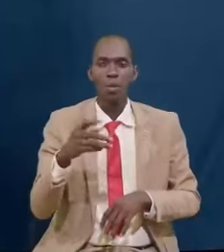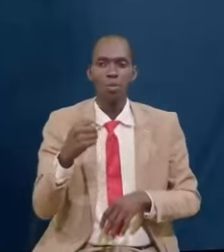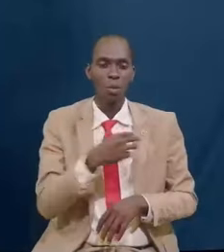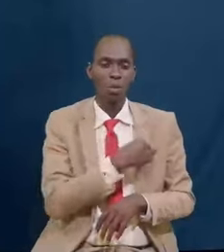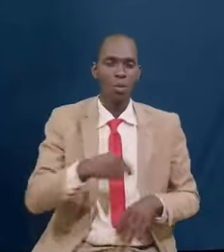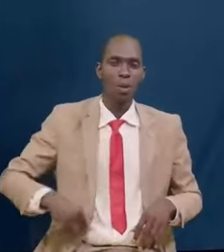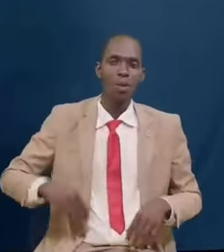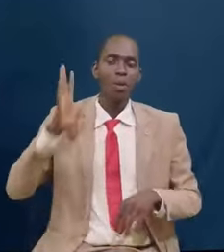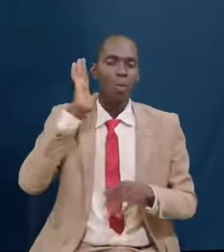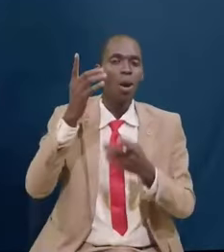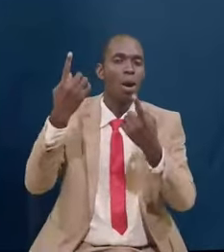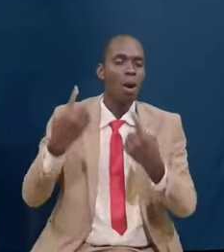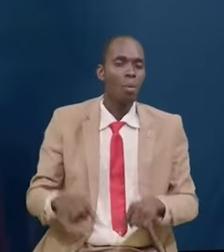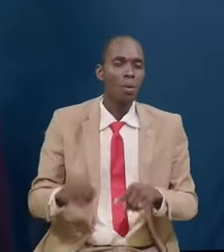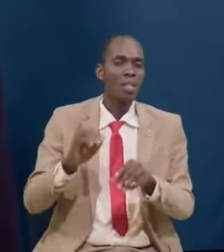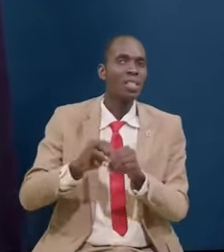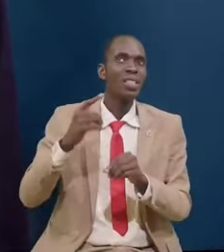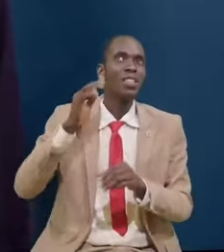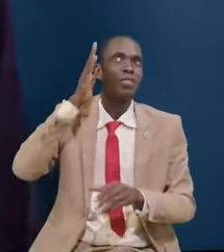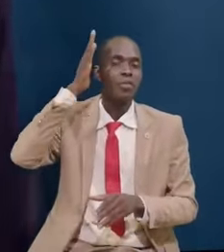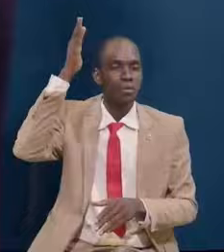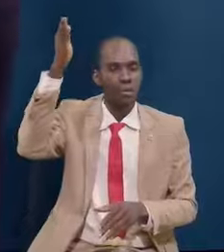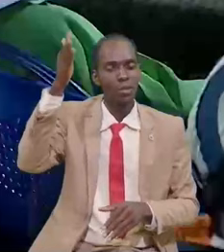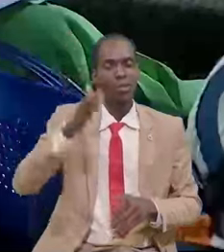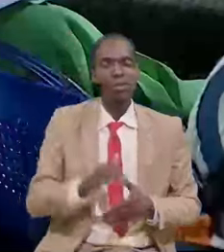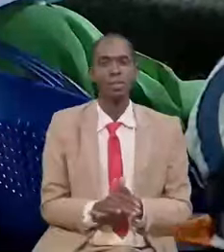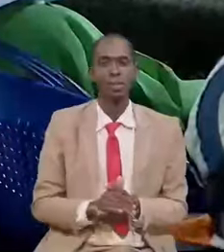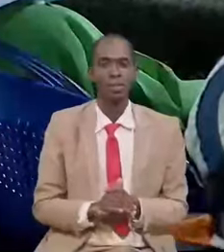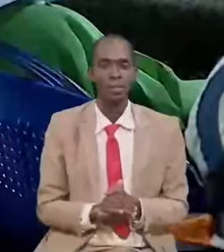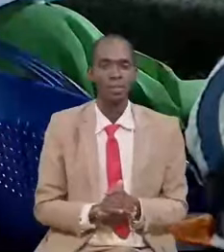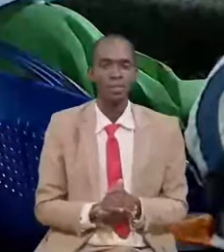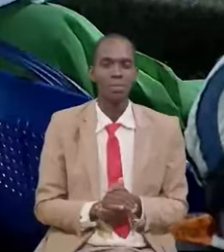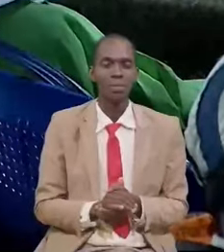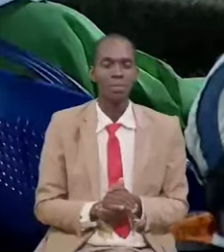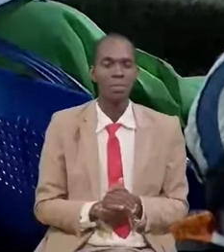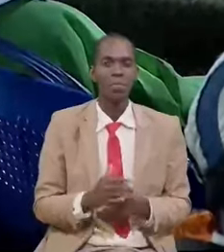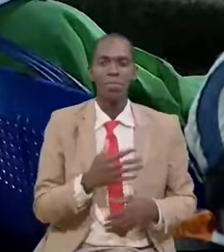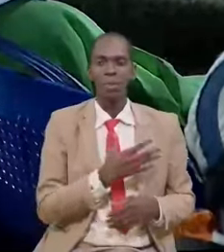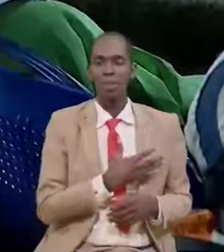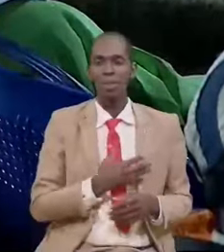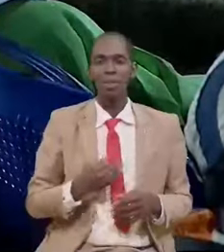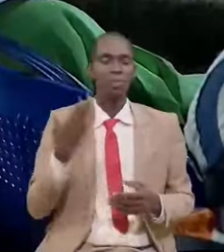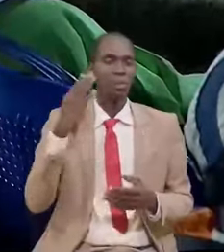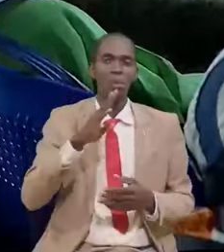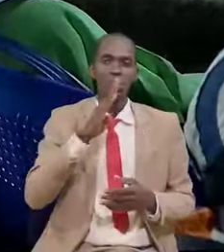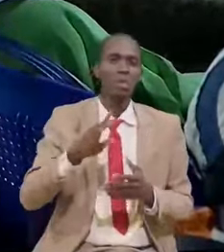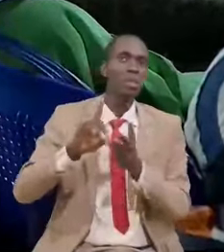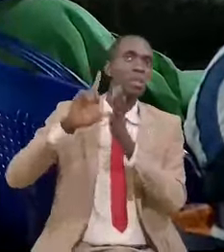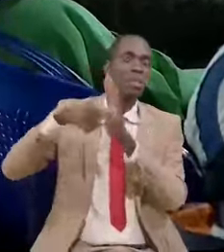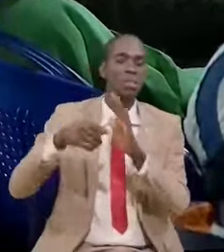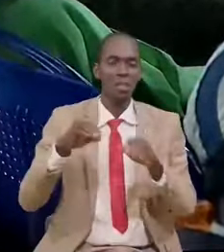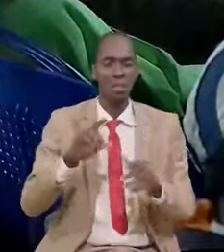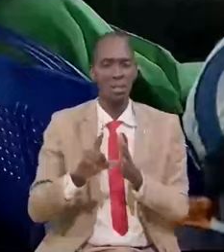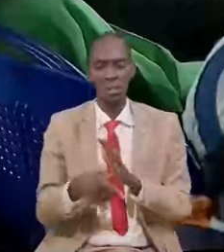Elle espérait que la bénédiction du Messie vienne dans l'avenir. Peut-être dans le temps, dans le